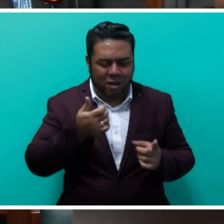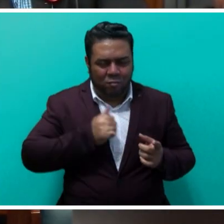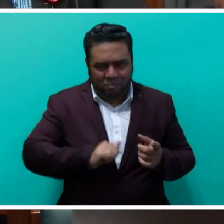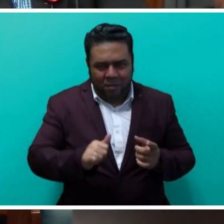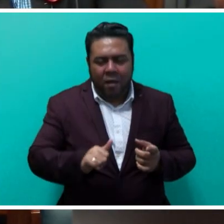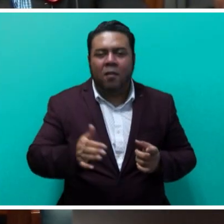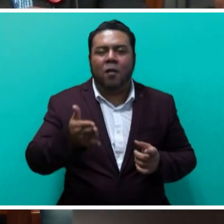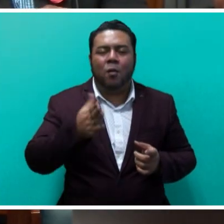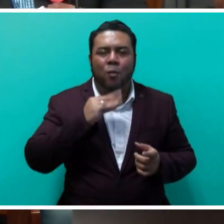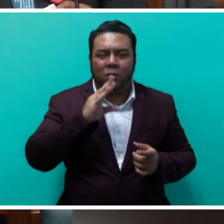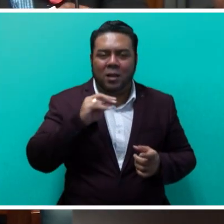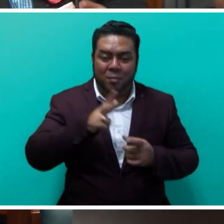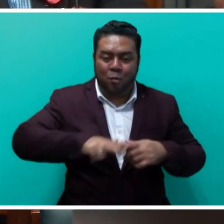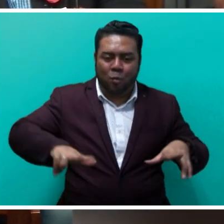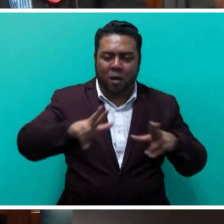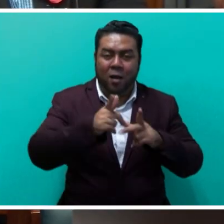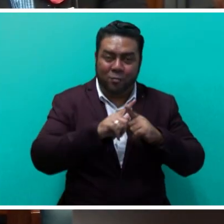benua.